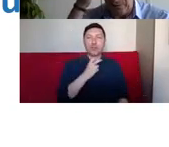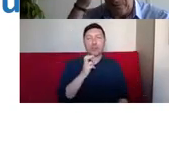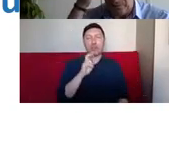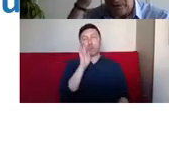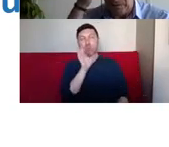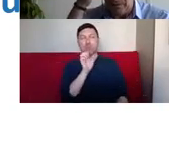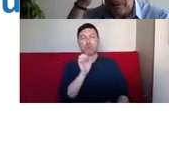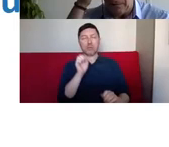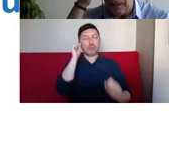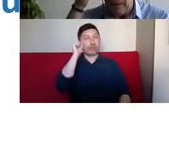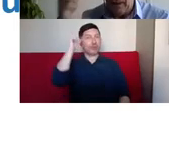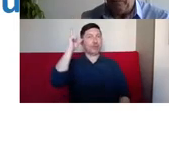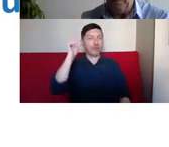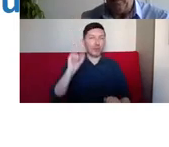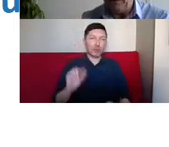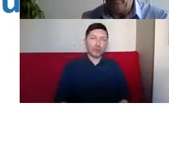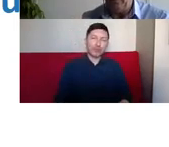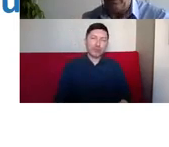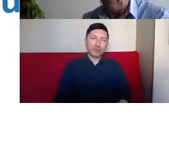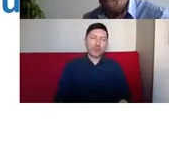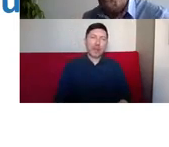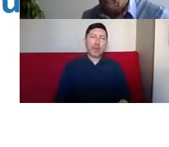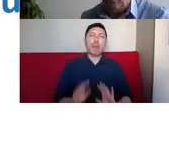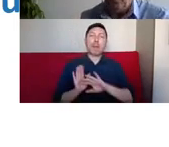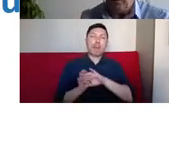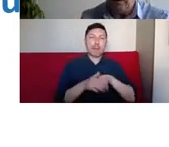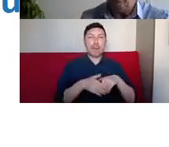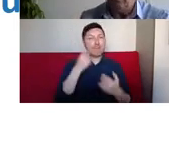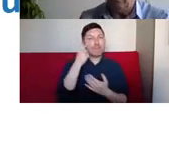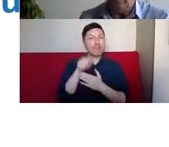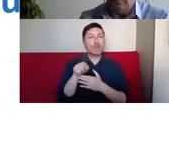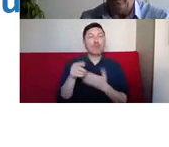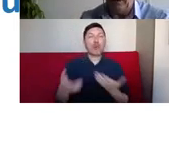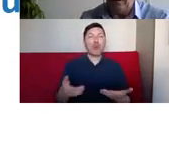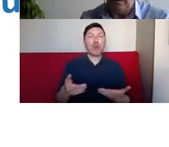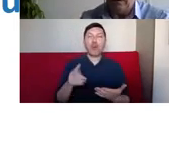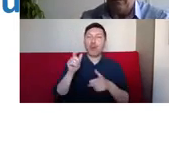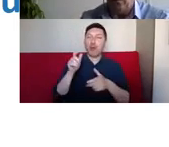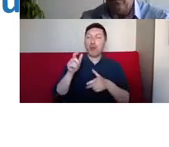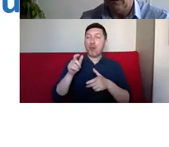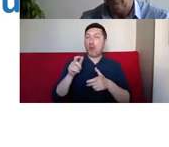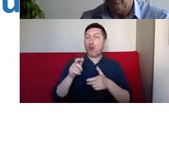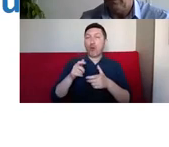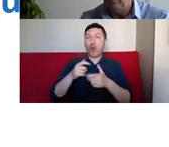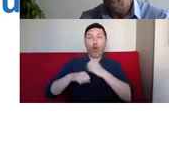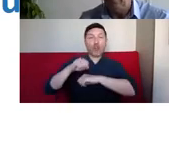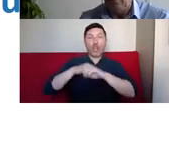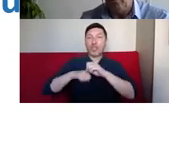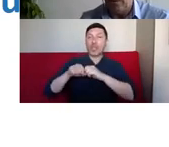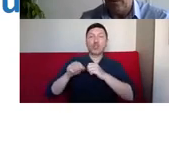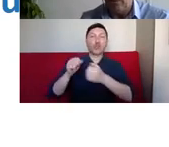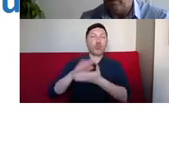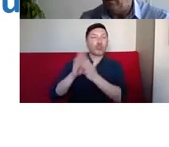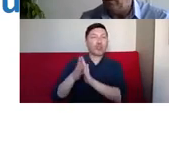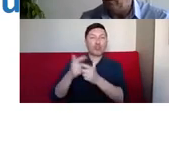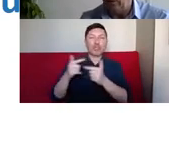semaine européenne pour l'emploi des personnes handicapées. Et puis, pour les acteurs du handicap, donc des conférences, là, on entre pairs, des tables rondes, des colloques et tout ce qui